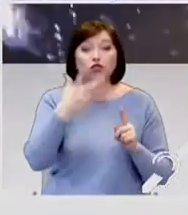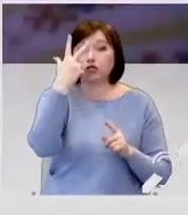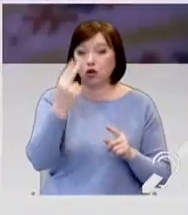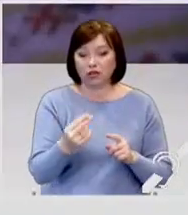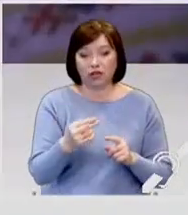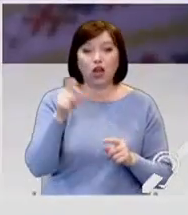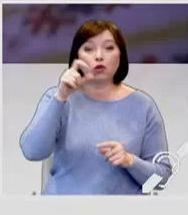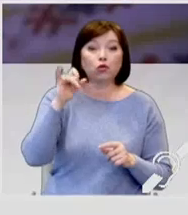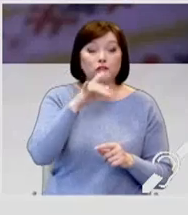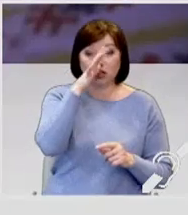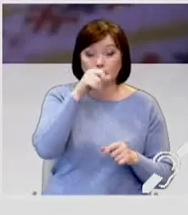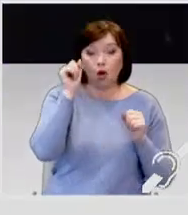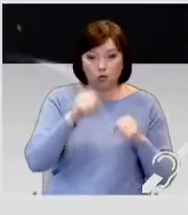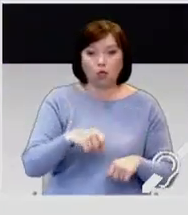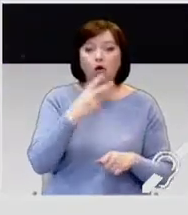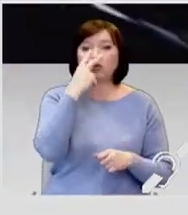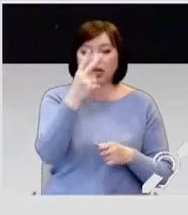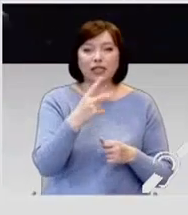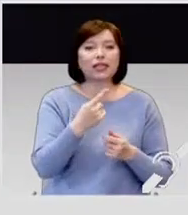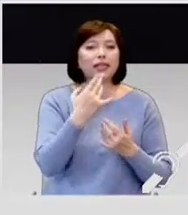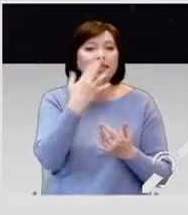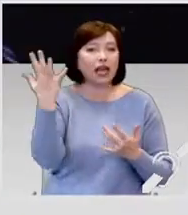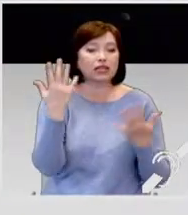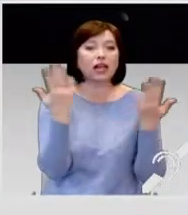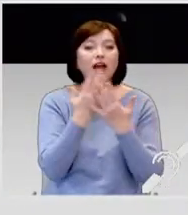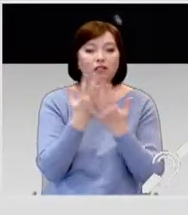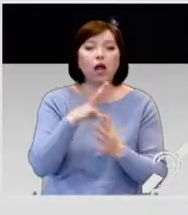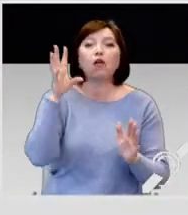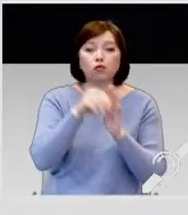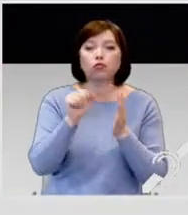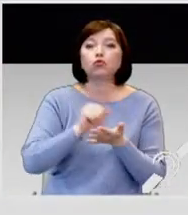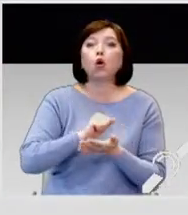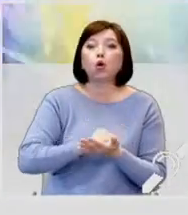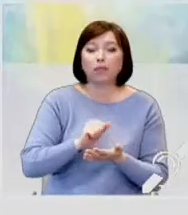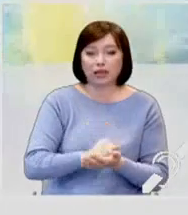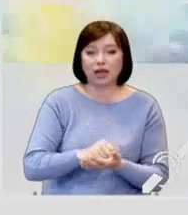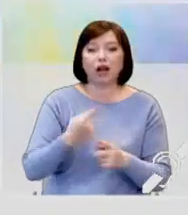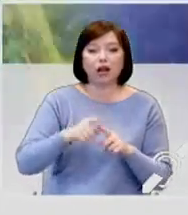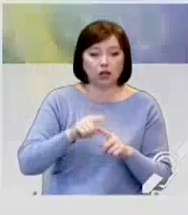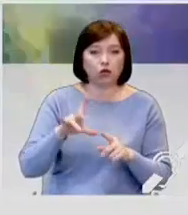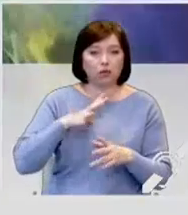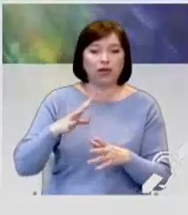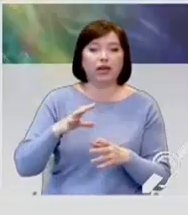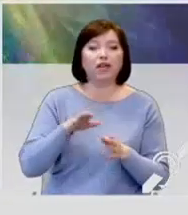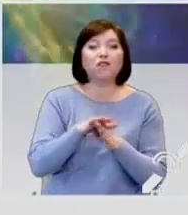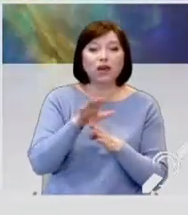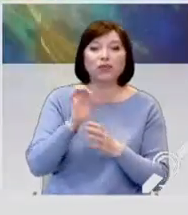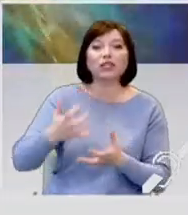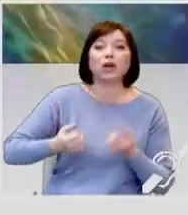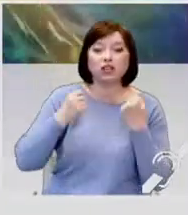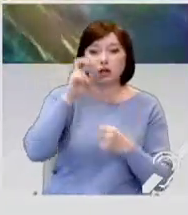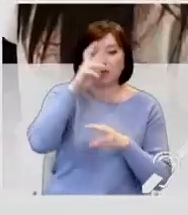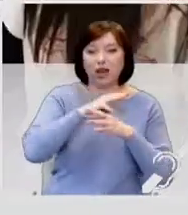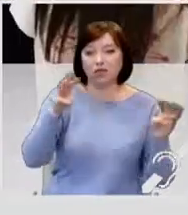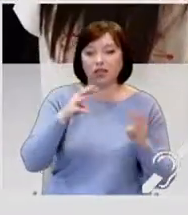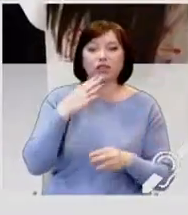publicul din Chișinău va avea ocazia să vadă o selecție de filme inclusiv documentare realizate cu sprijinul Guvernului României prin